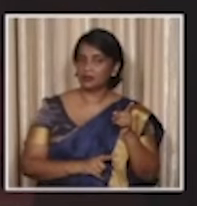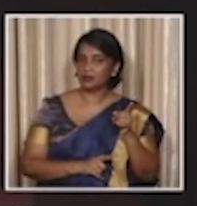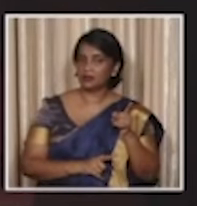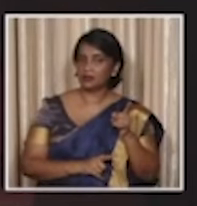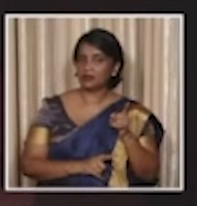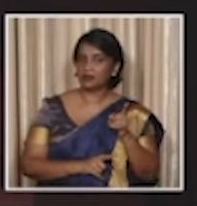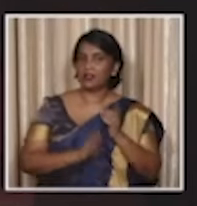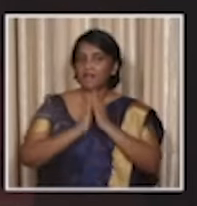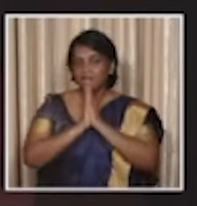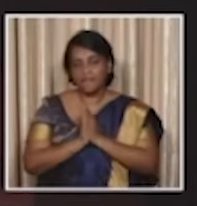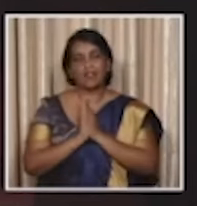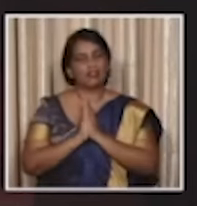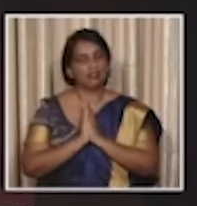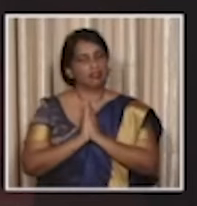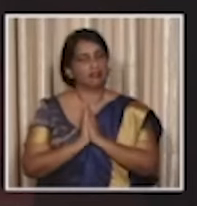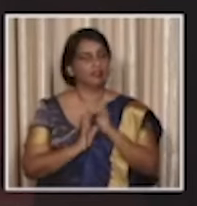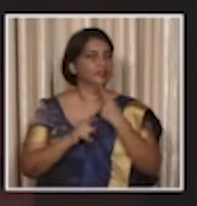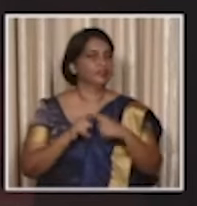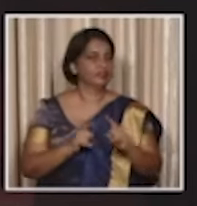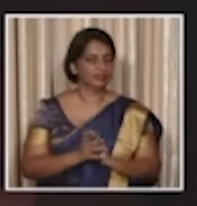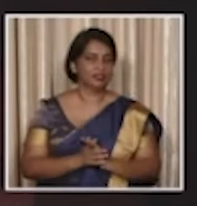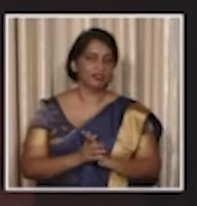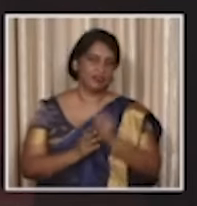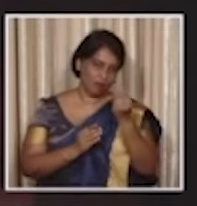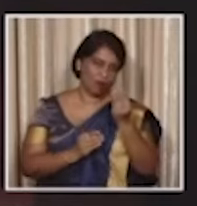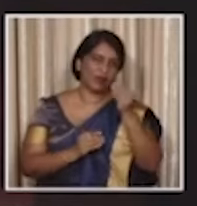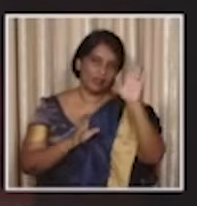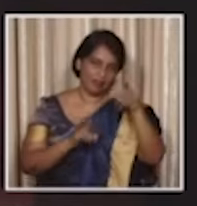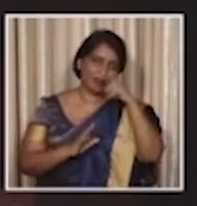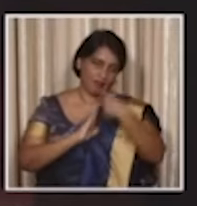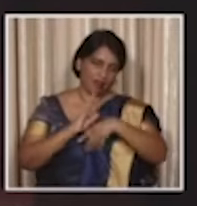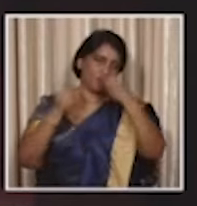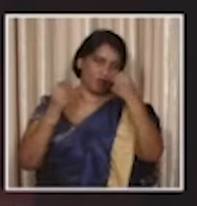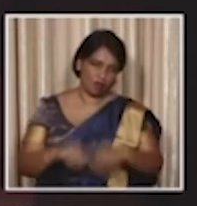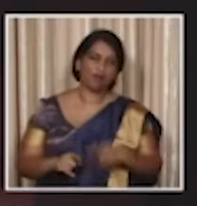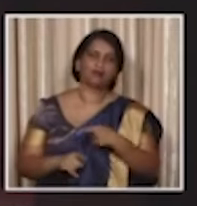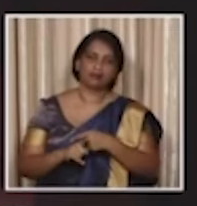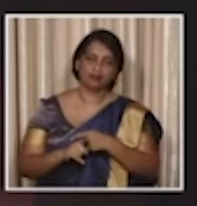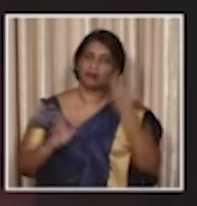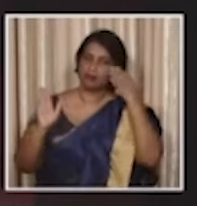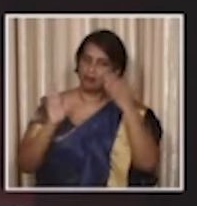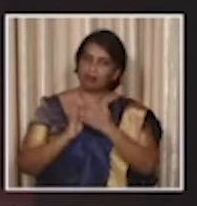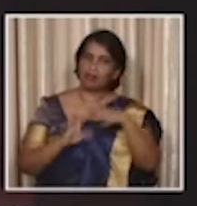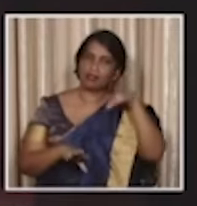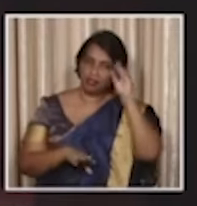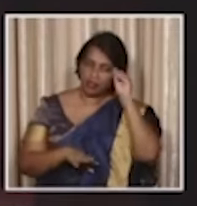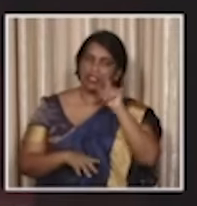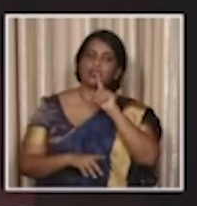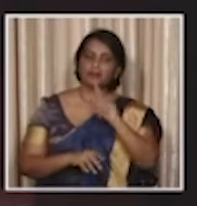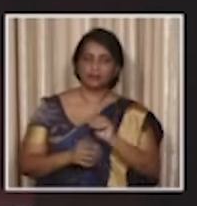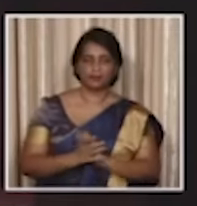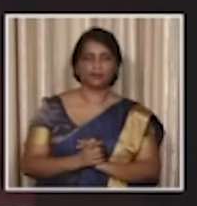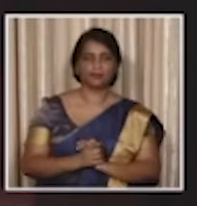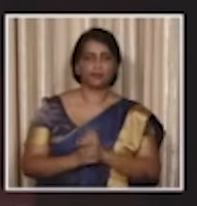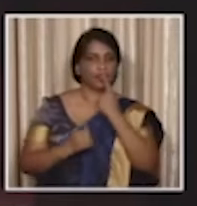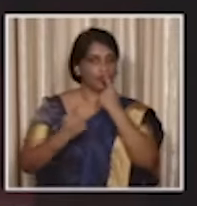වැන්නේක විතරයි නොකරේ, අනේ පොඩ්ඩක් ගෙන්නගෙන රට වැටි තිබෙන ප්‍රපාතය ගැන කරුණු අවබෝධ කරගන්නේ කියලා